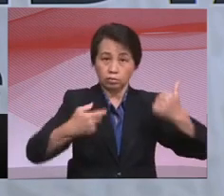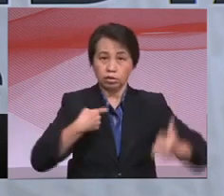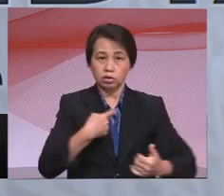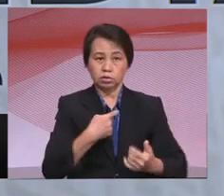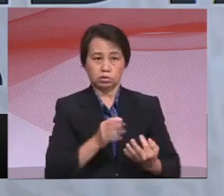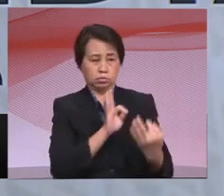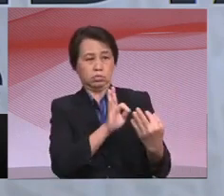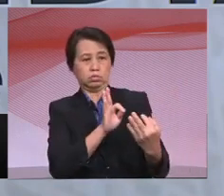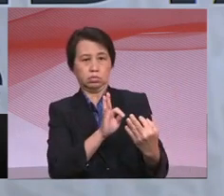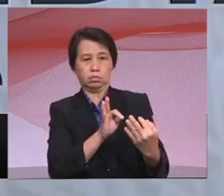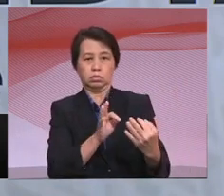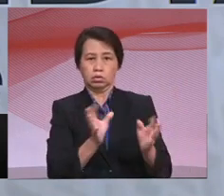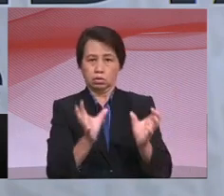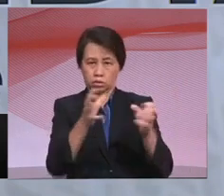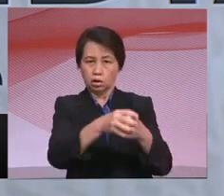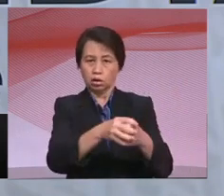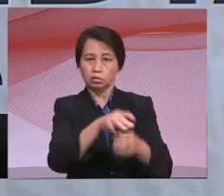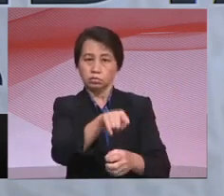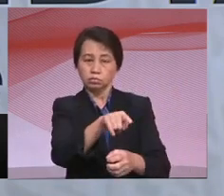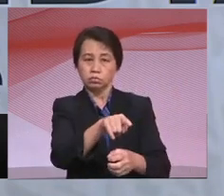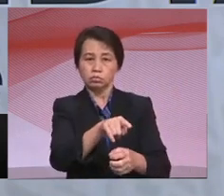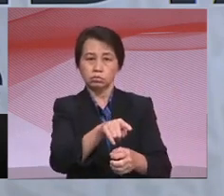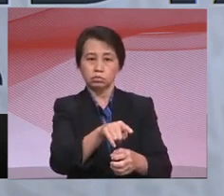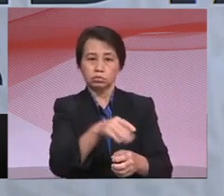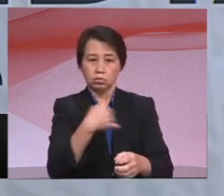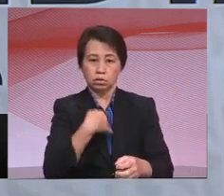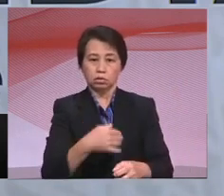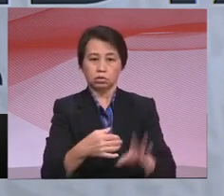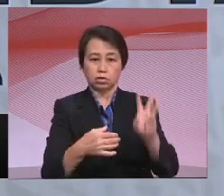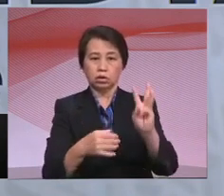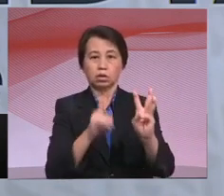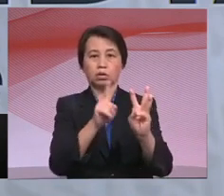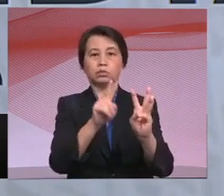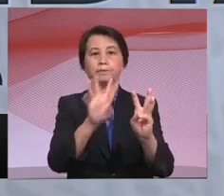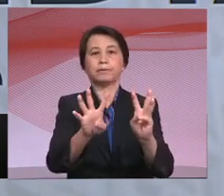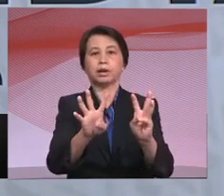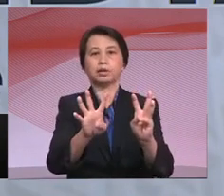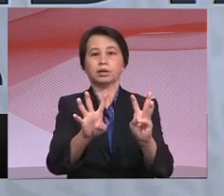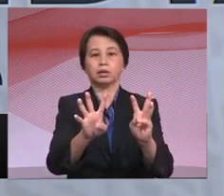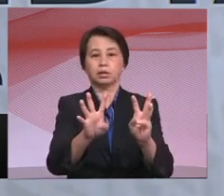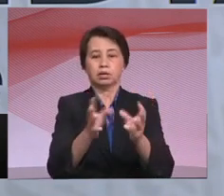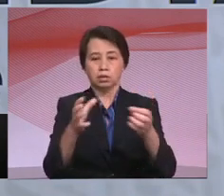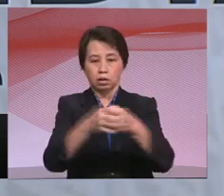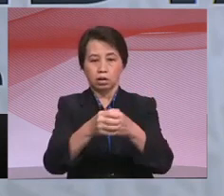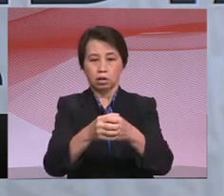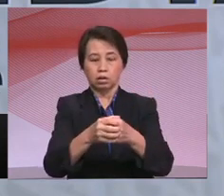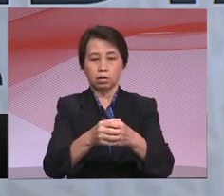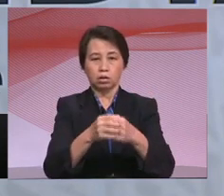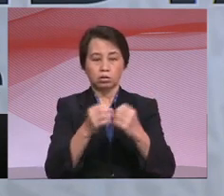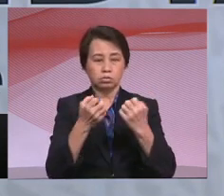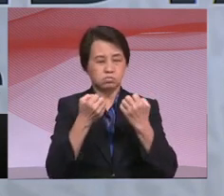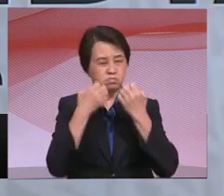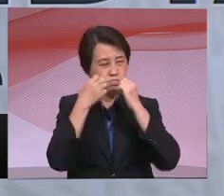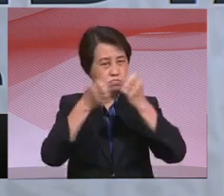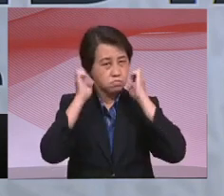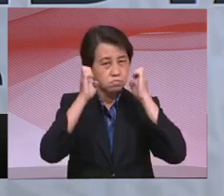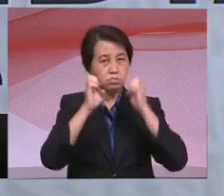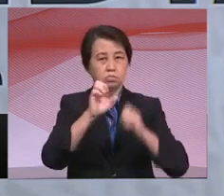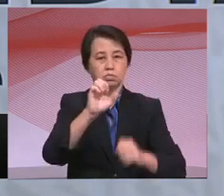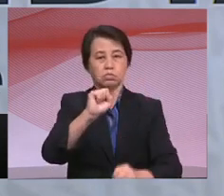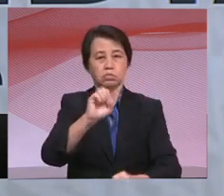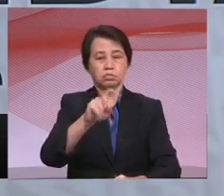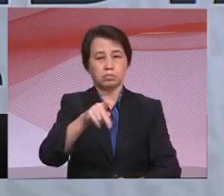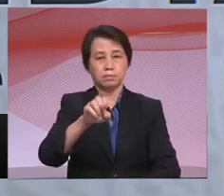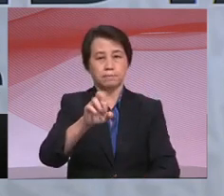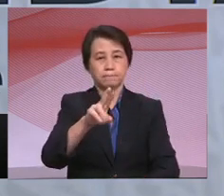sedang menghadapi satu kluster, iaitu genom 614, iaitu yang kluster super spreader. Jadi super spreader telah